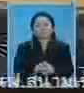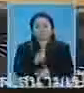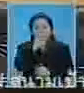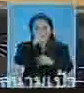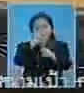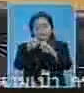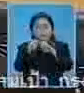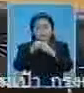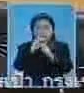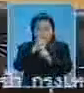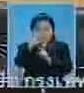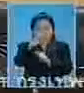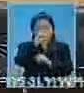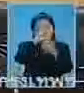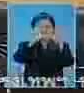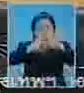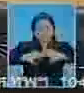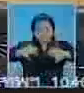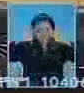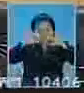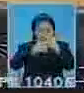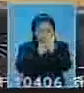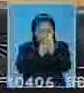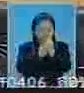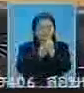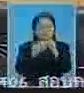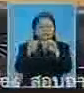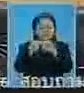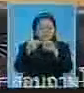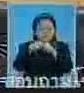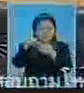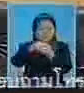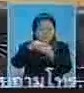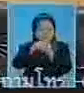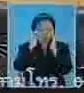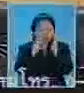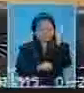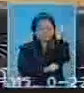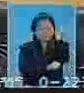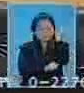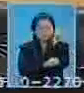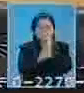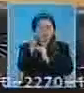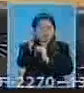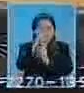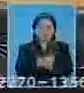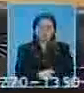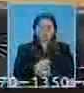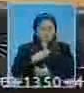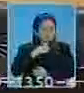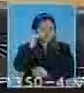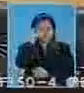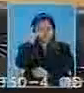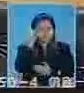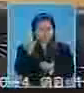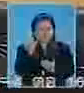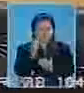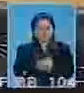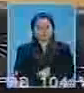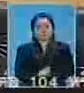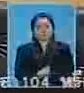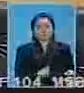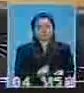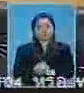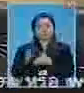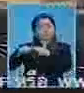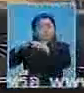บายการแก้ไขปัญหาความยากจนหรือแก้ไขปัญหาความเหลื่อมล้ำเลยผมก็ไม่ทราบนะครับว่าท่